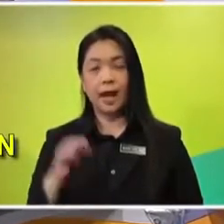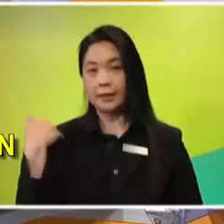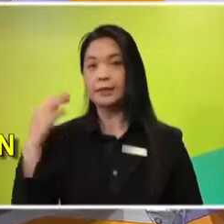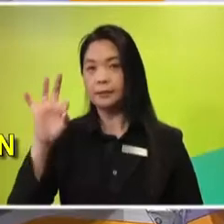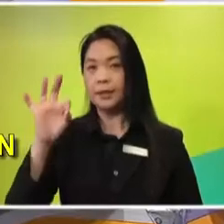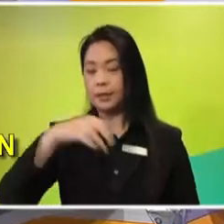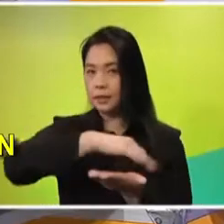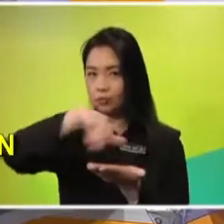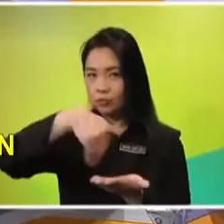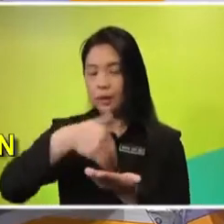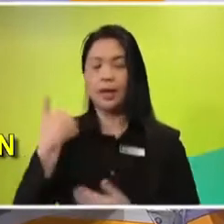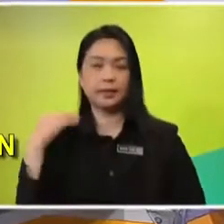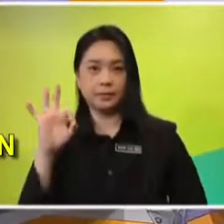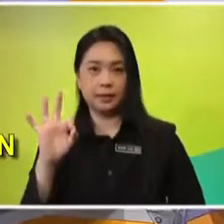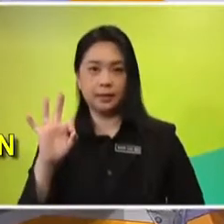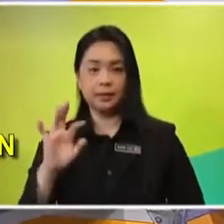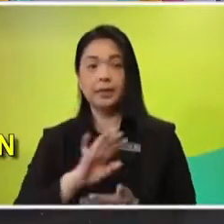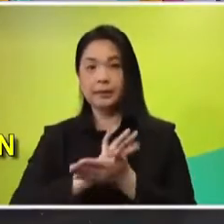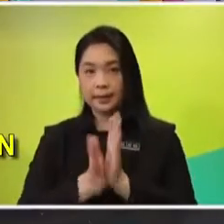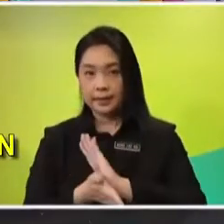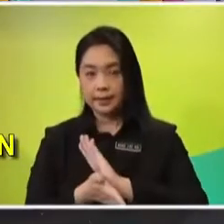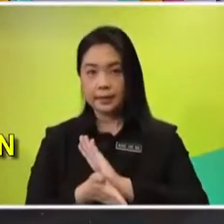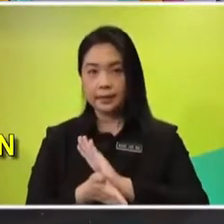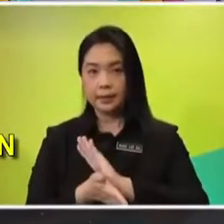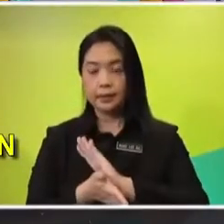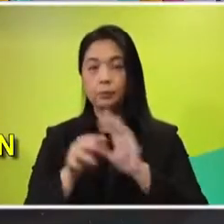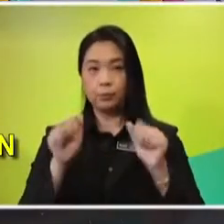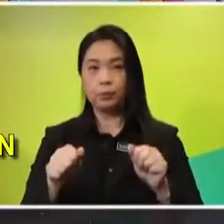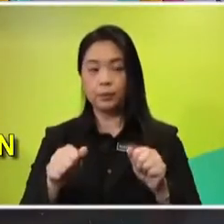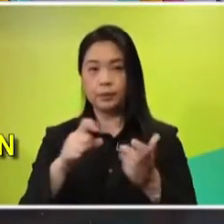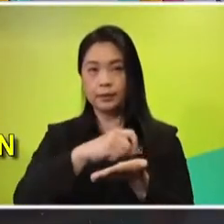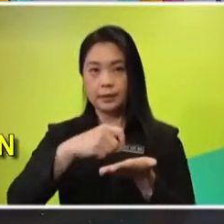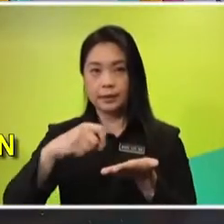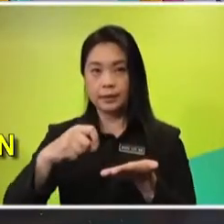1, 2, 3, 4, 5, 6, 7, 8, 9. Ya, betul. Jadi, kita boleh nyatakan pecahan